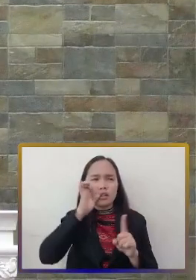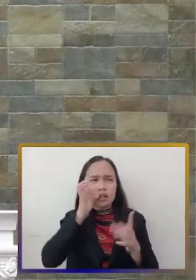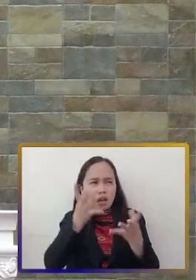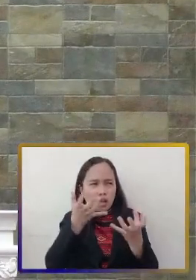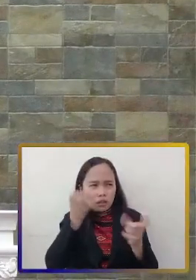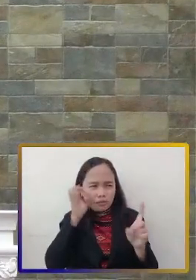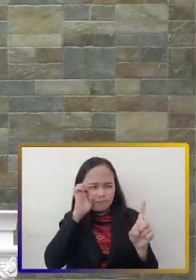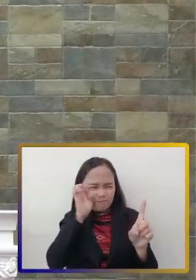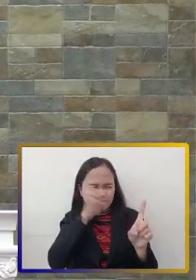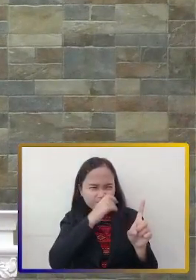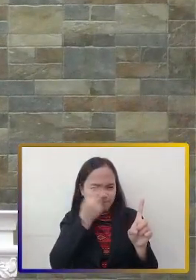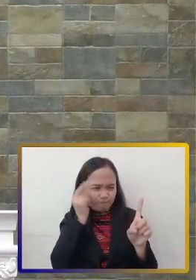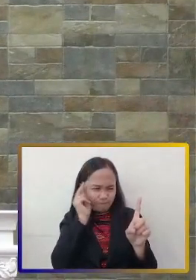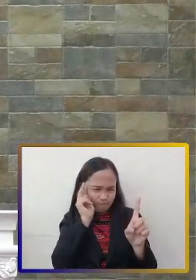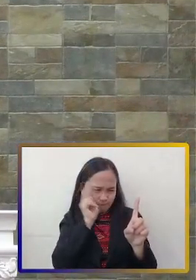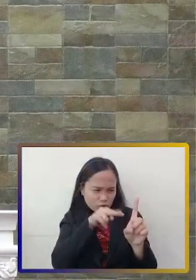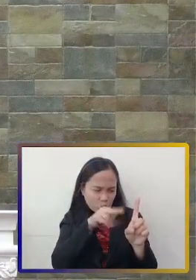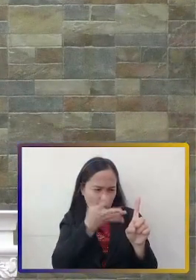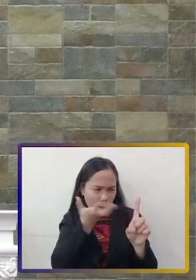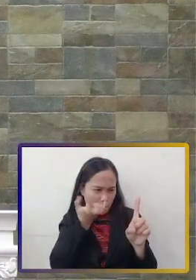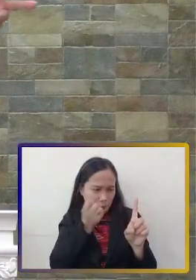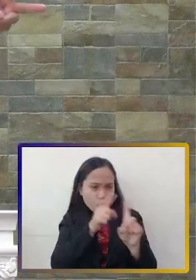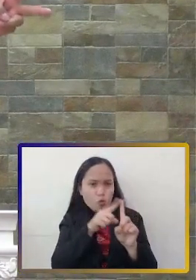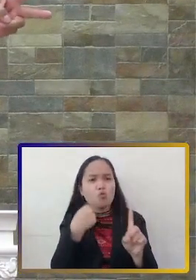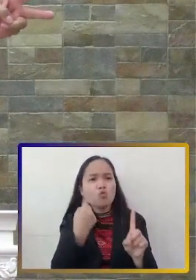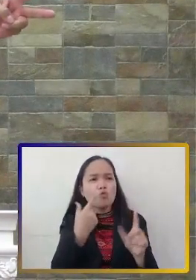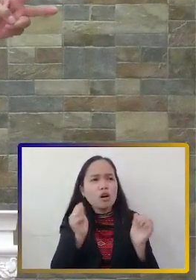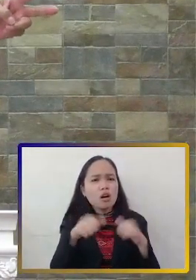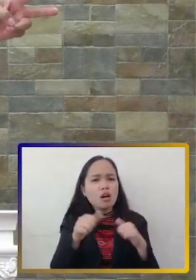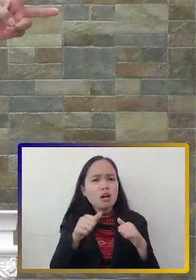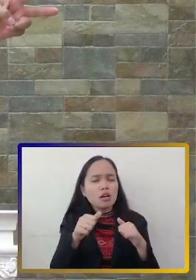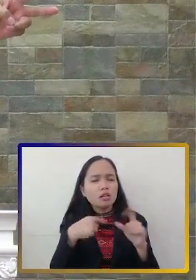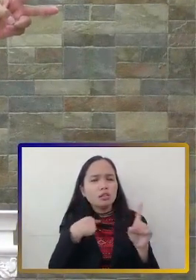Sino ang nakasundo niya nung nagkaroon siya ng lust of the flesh?